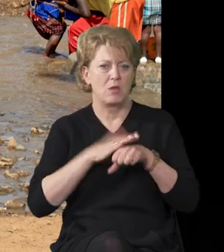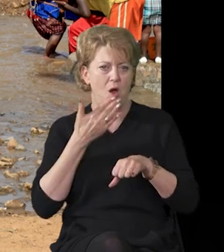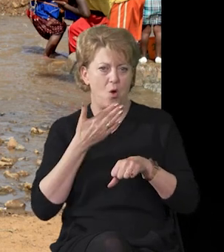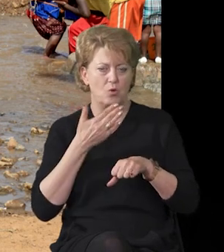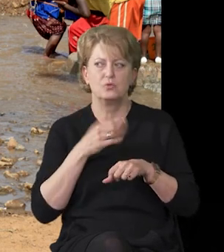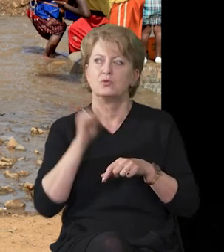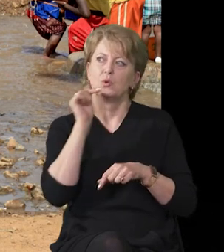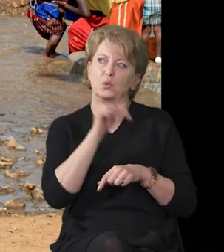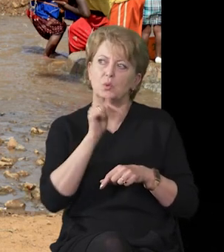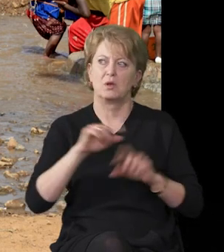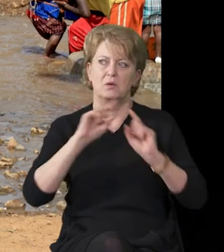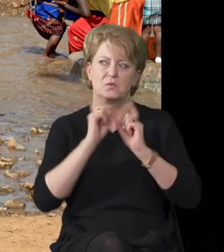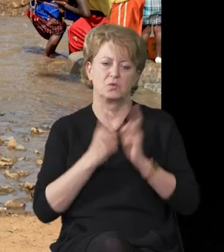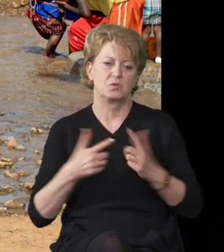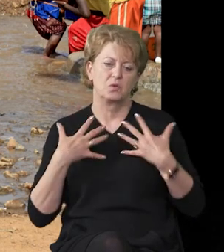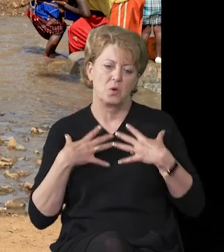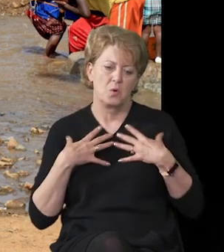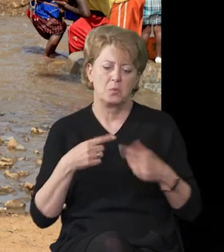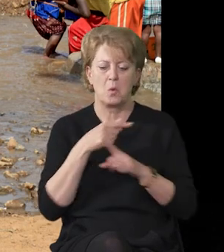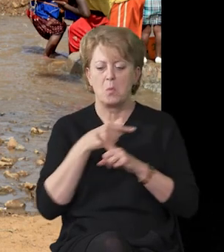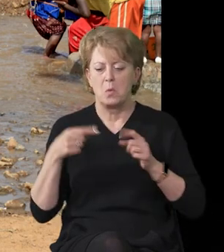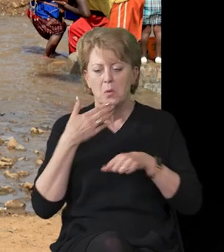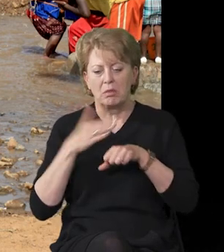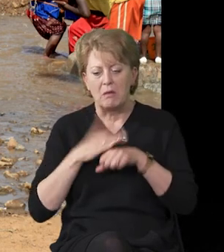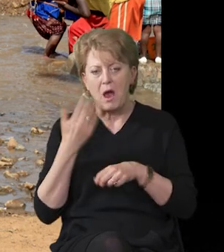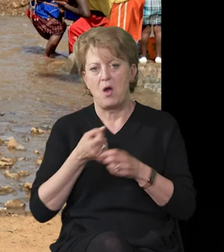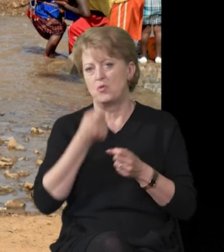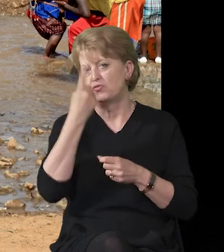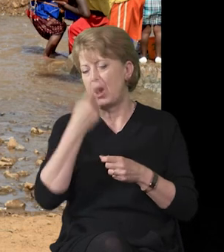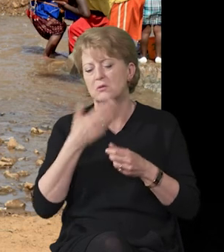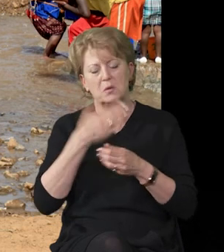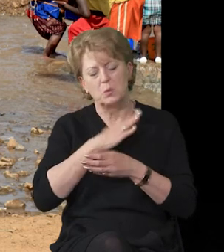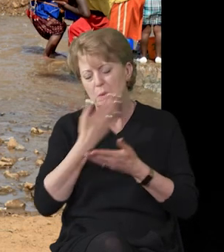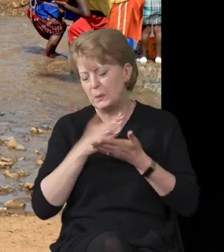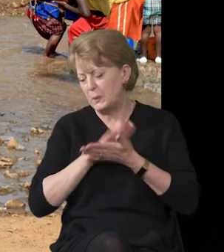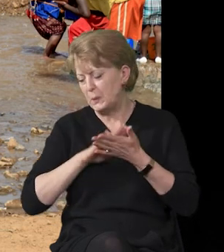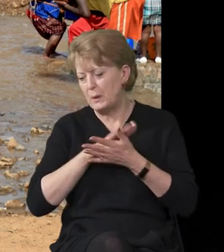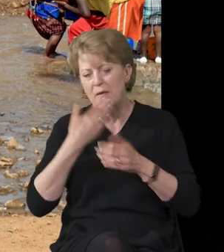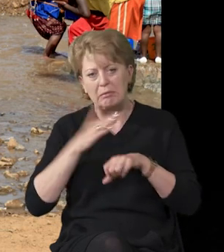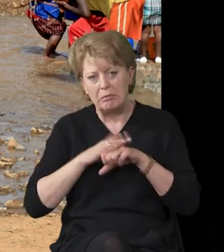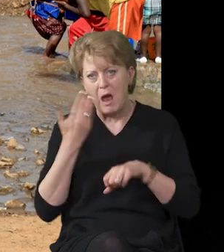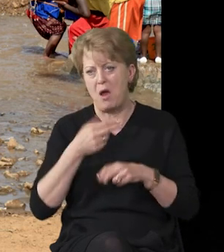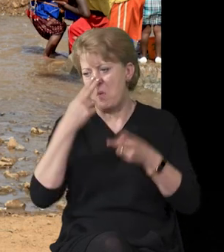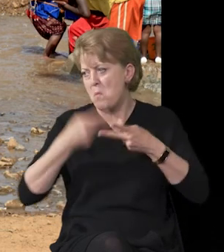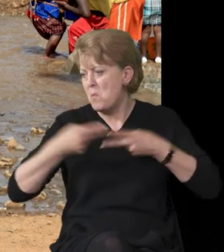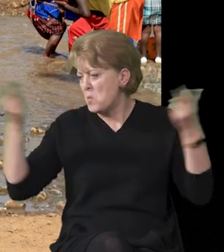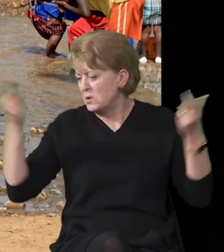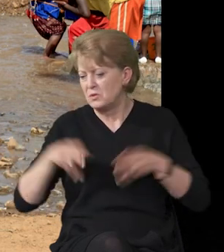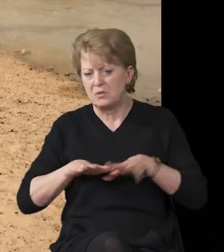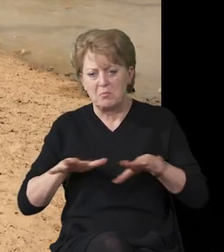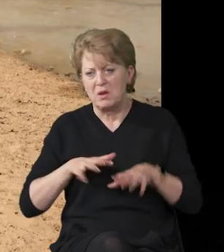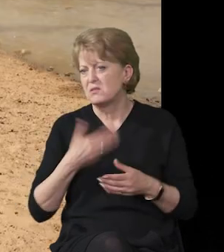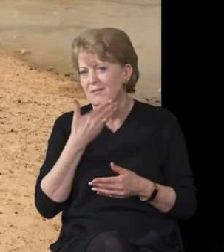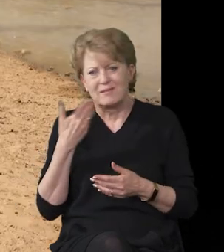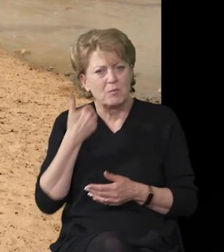się, czasami półnagie, a czasami nawet nagie kobiety czy mężczyźni kąpią się w miejscach publicznych. Ktoś inny pierze